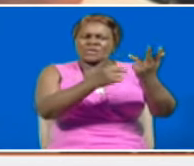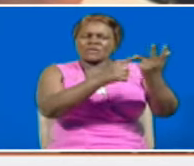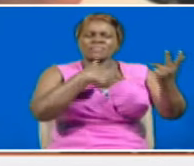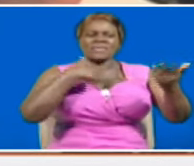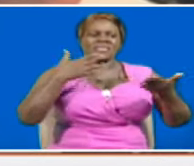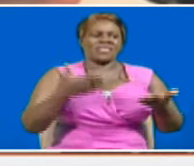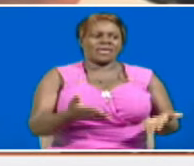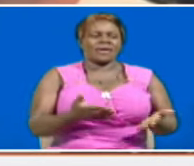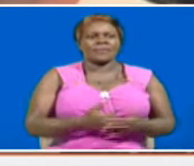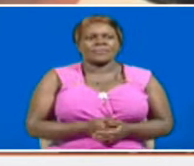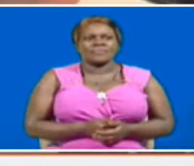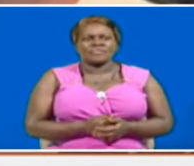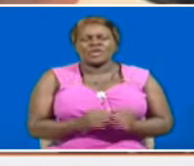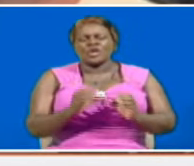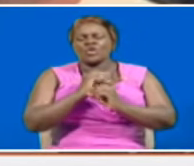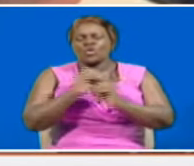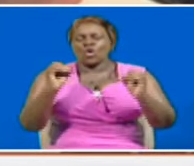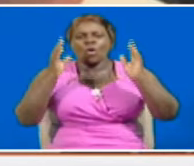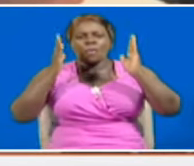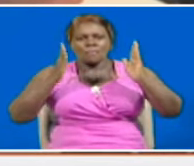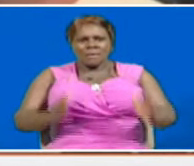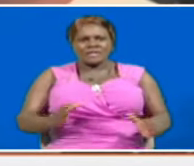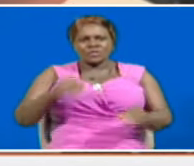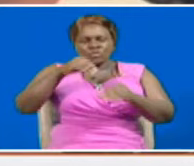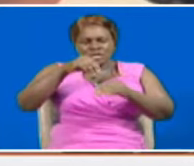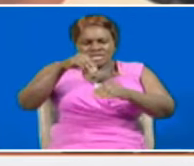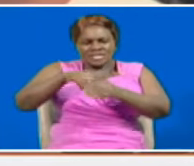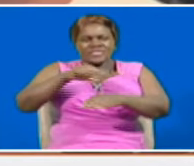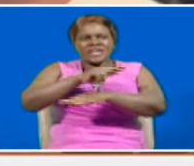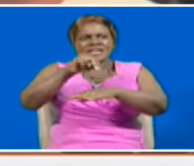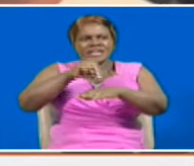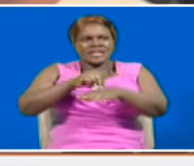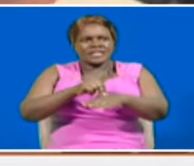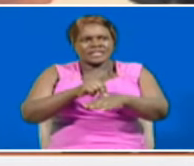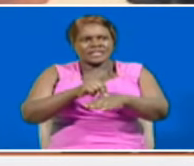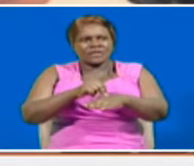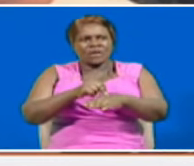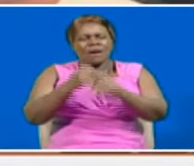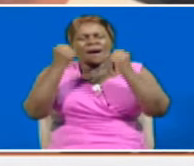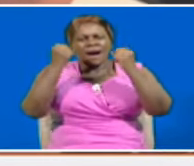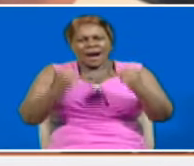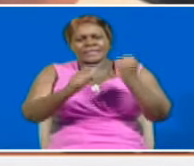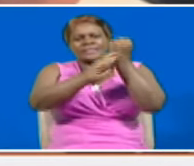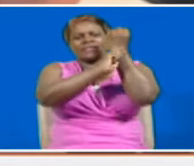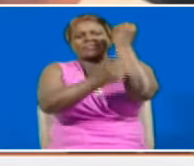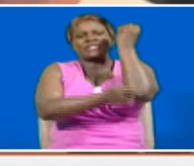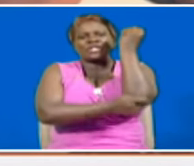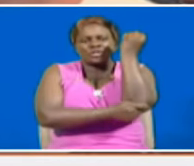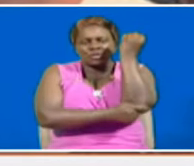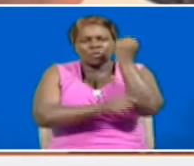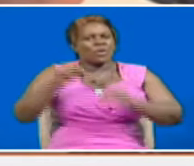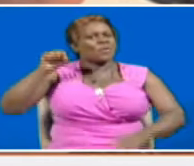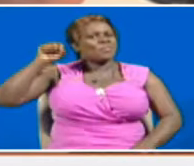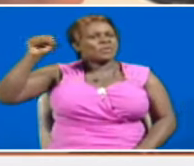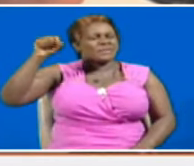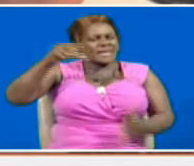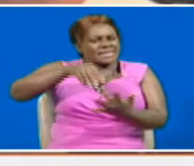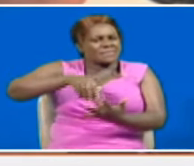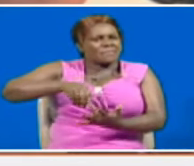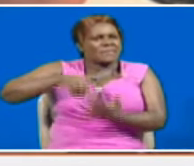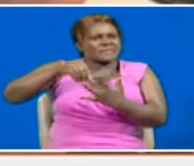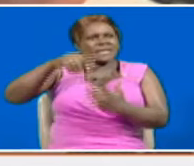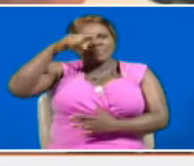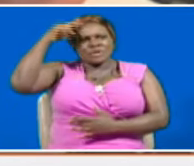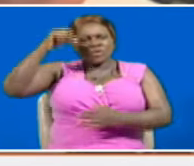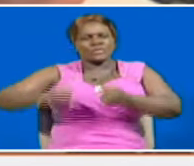niko. Na hakuna mtu katika hii taifa amepitia mitihani ya kisiasa hasusan kwa sababu